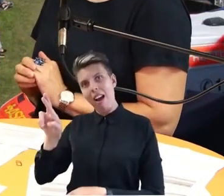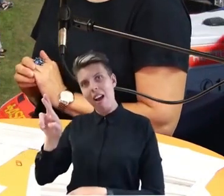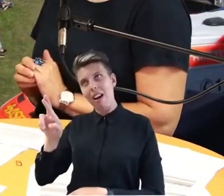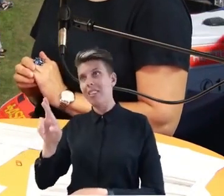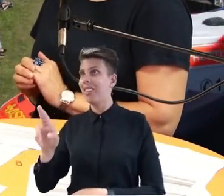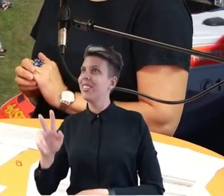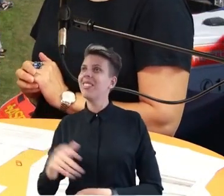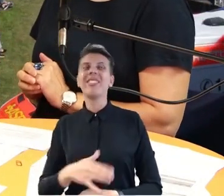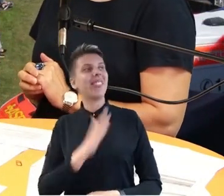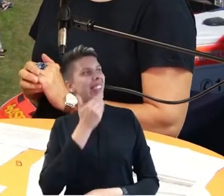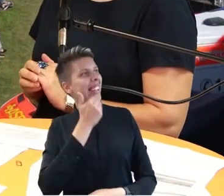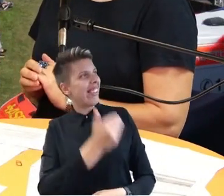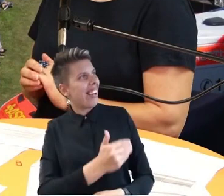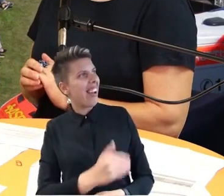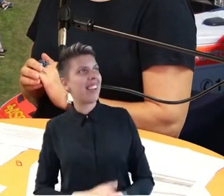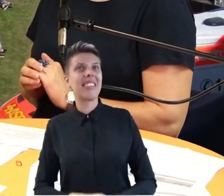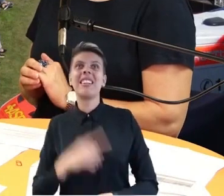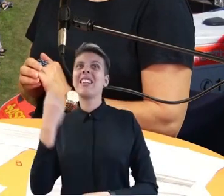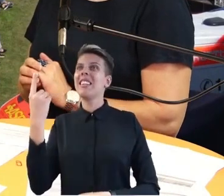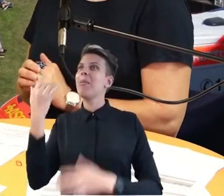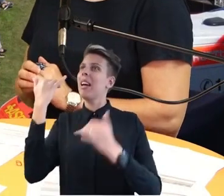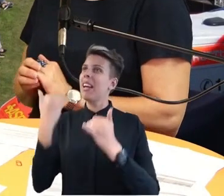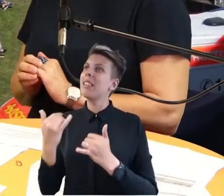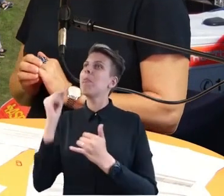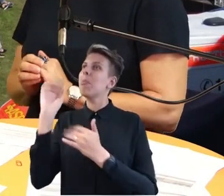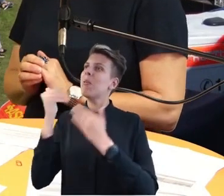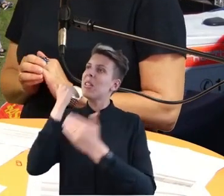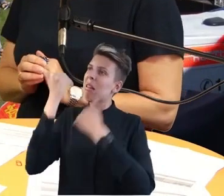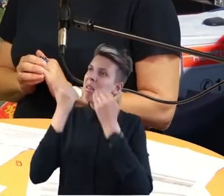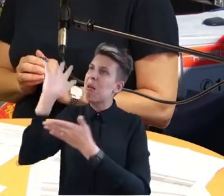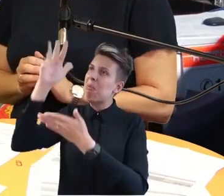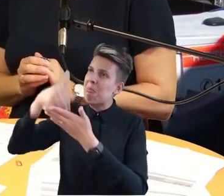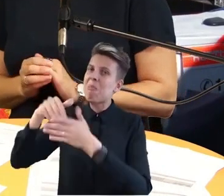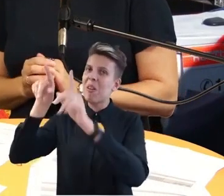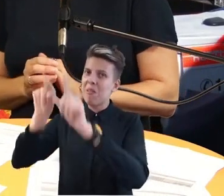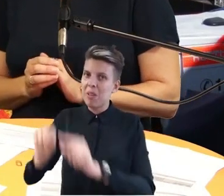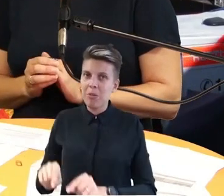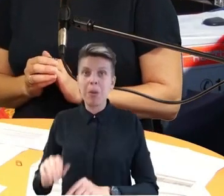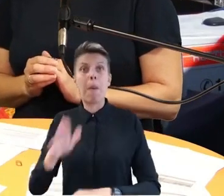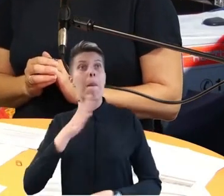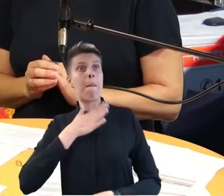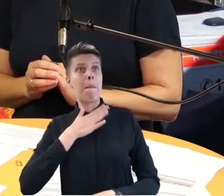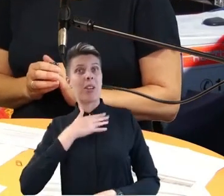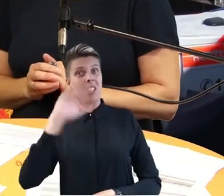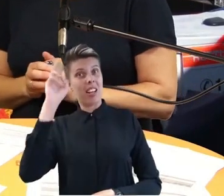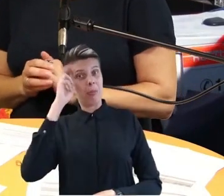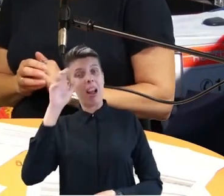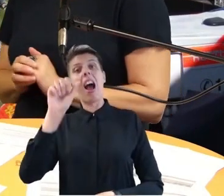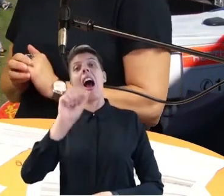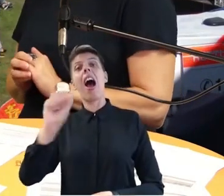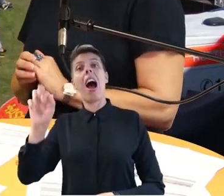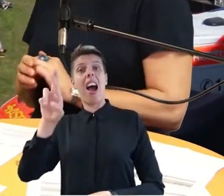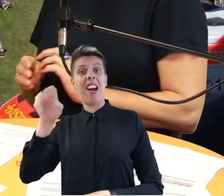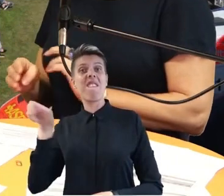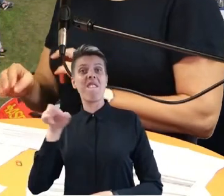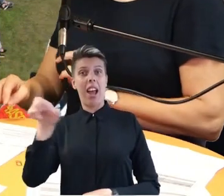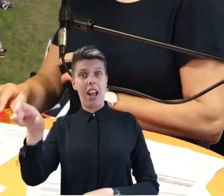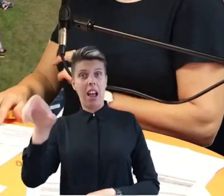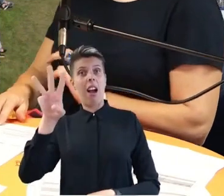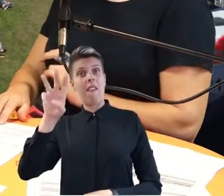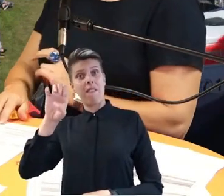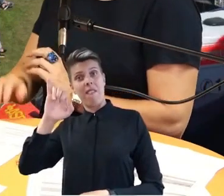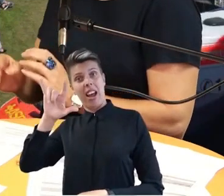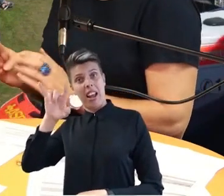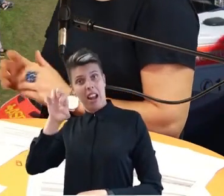uns ein bisschen was über die akademie erzählen unsere akademie liegt in ahrweiler und ich